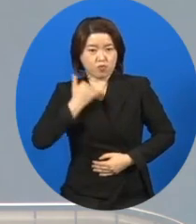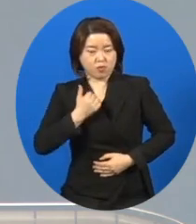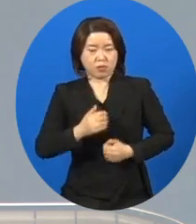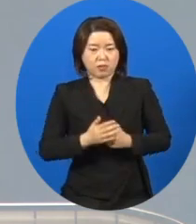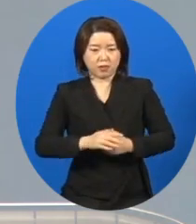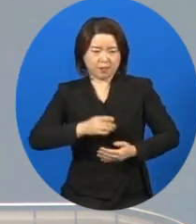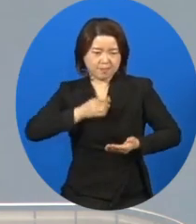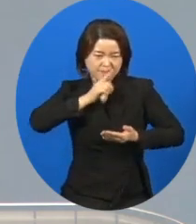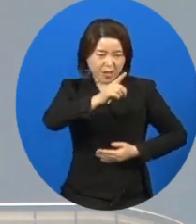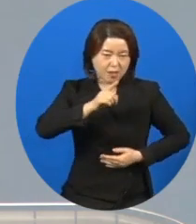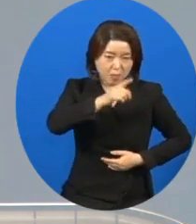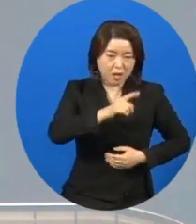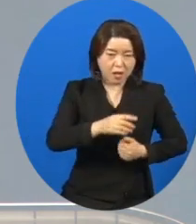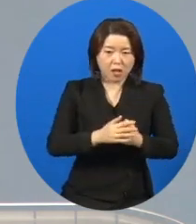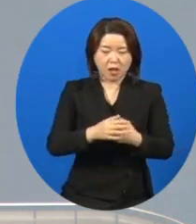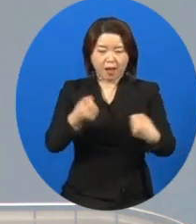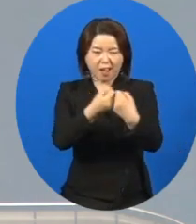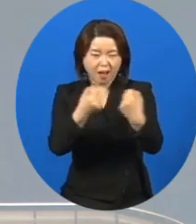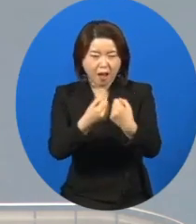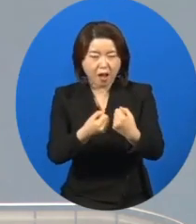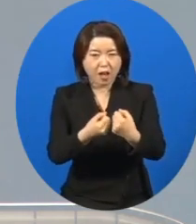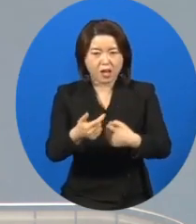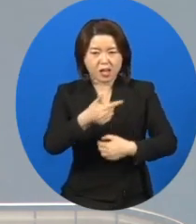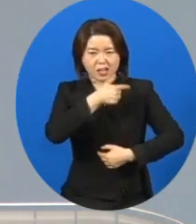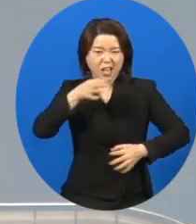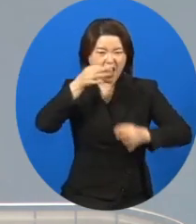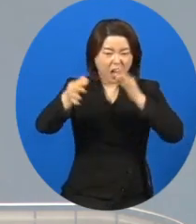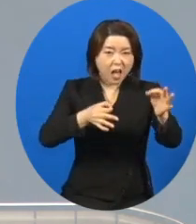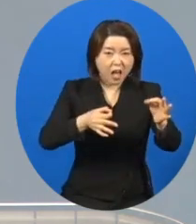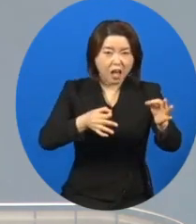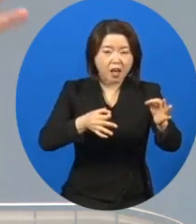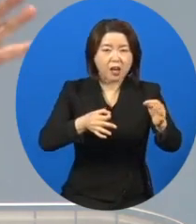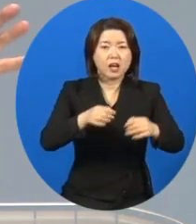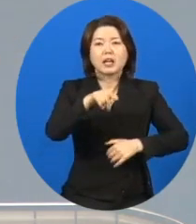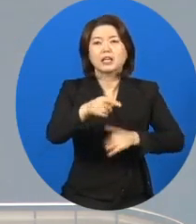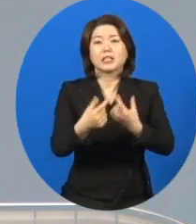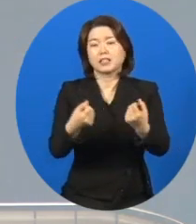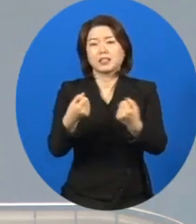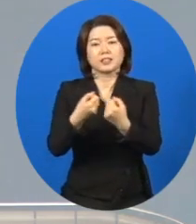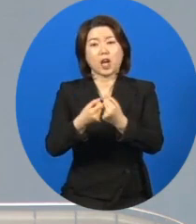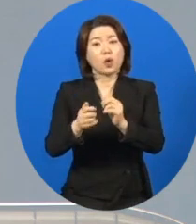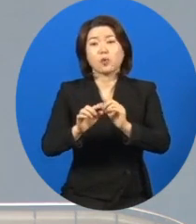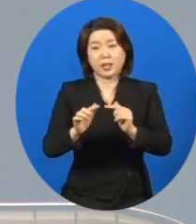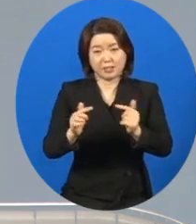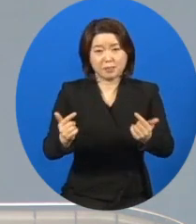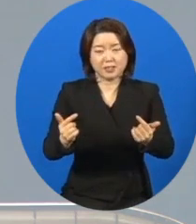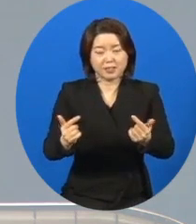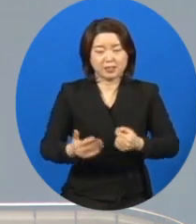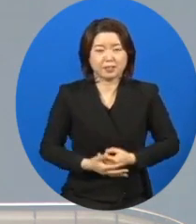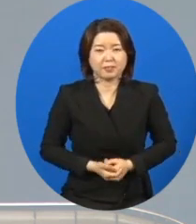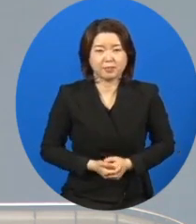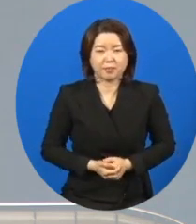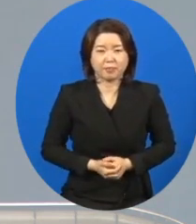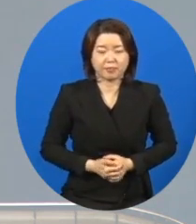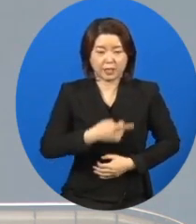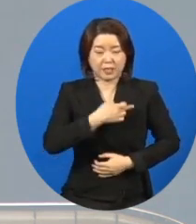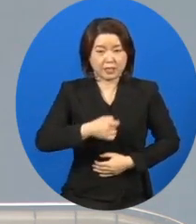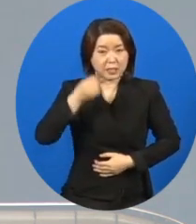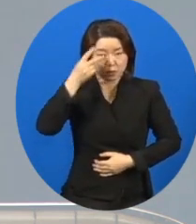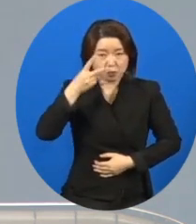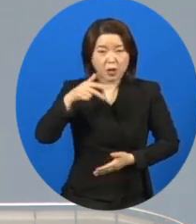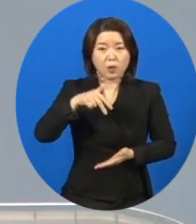주장으로, 다투며, 큰 소리로 그렇게 싸우지는 않았다는 거예요. 사도